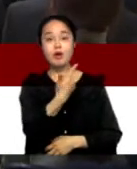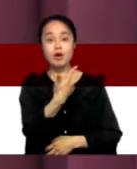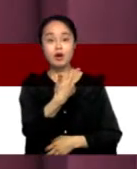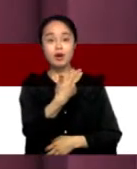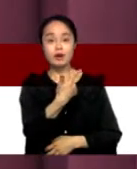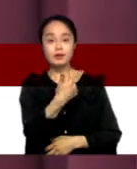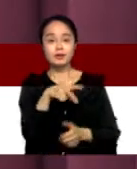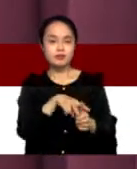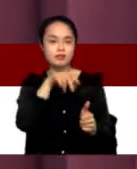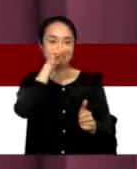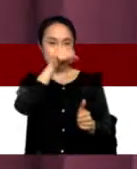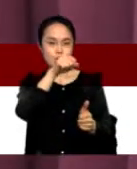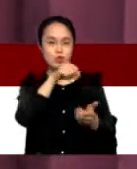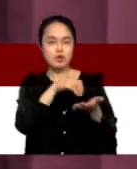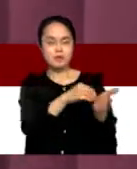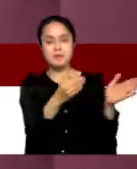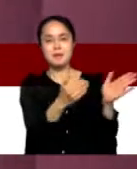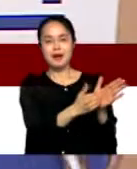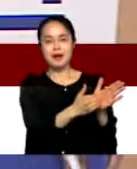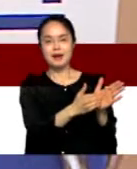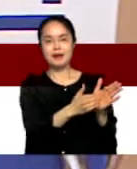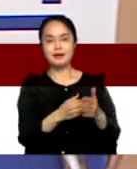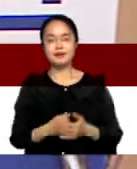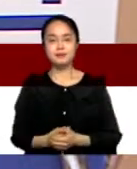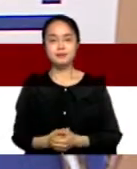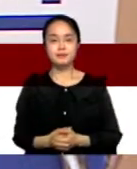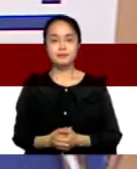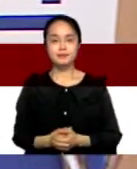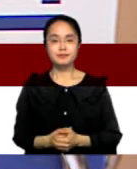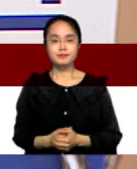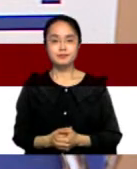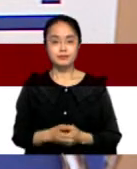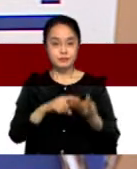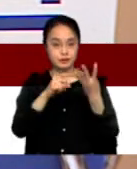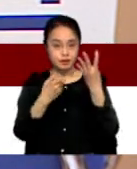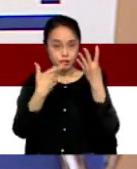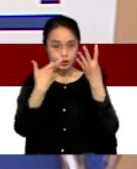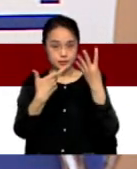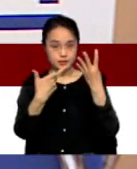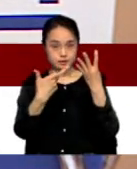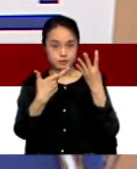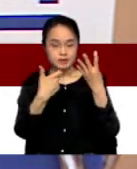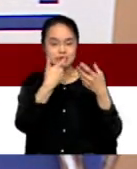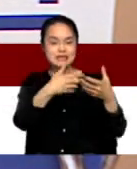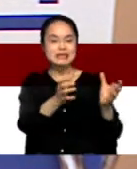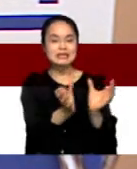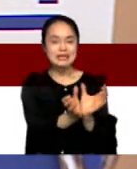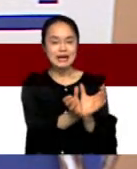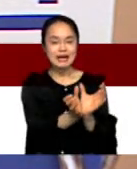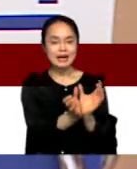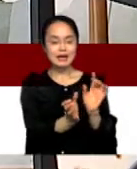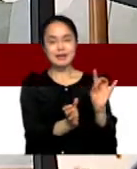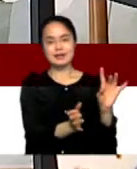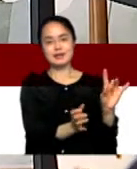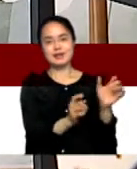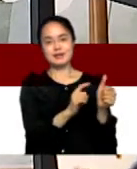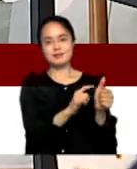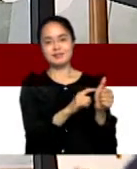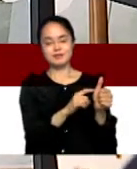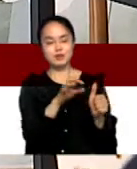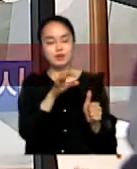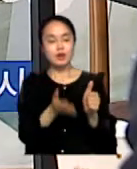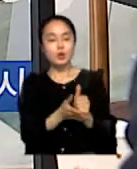바탕으로 국회 입성을 꿈꾸고 있습니다 지난 17일 민주당 단수 후보로 공천이 확정된 상태며 현재